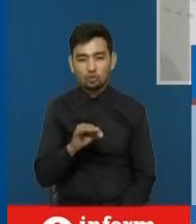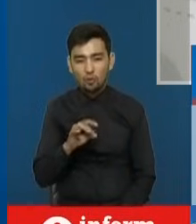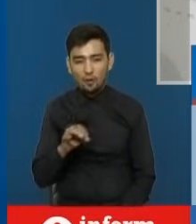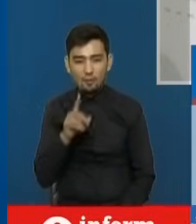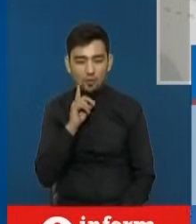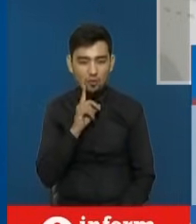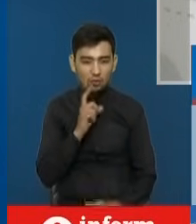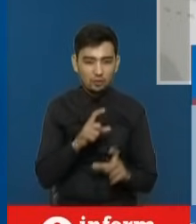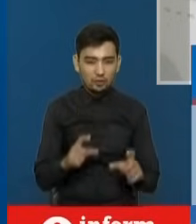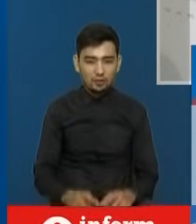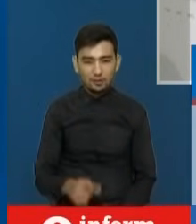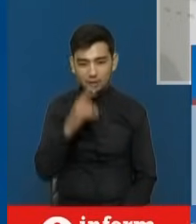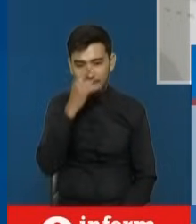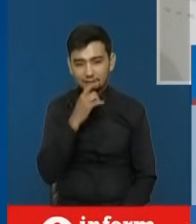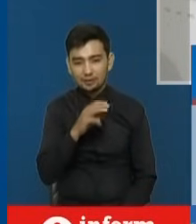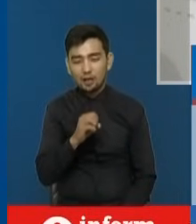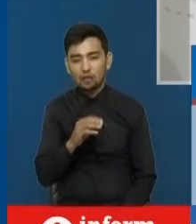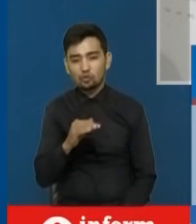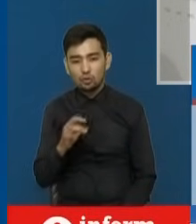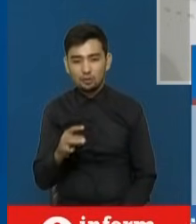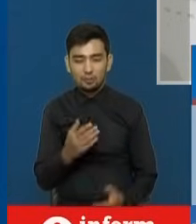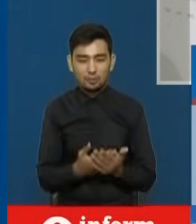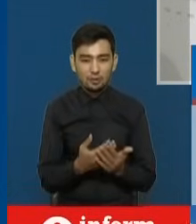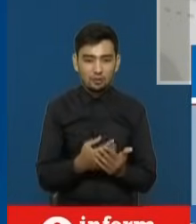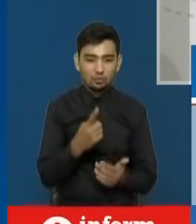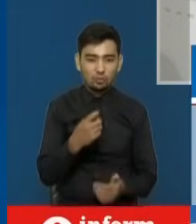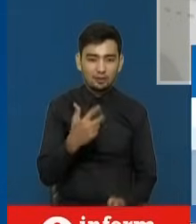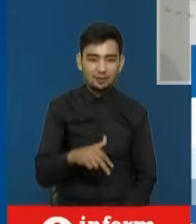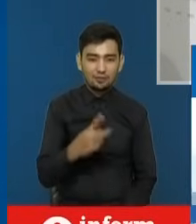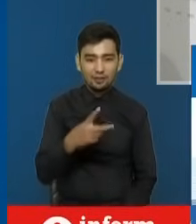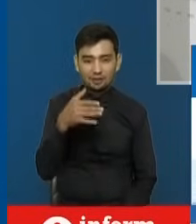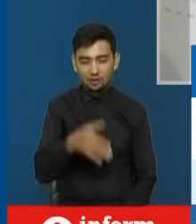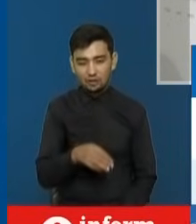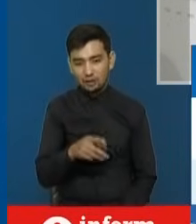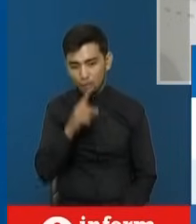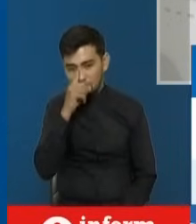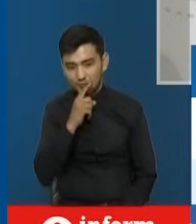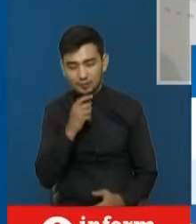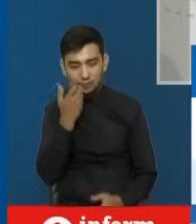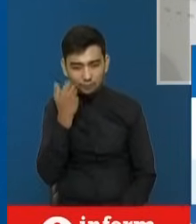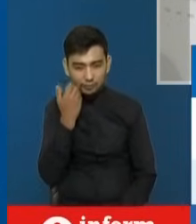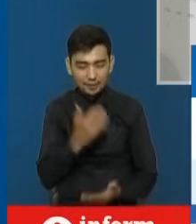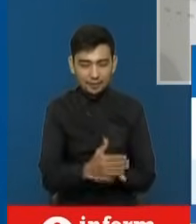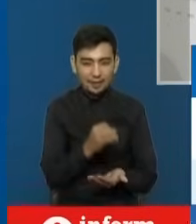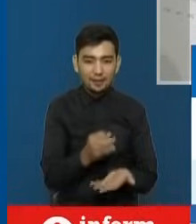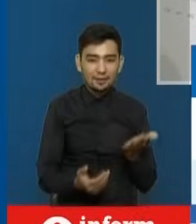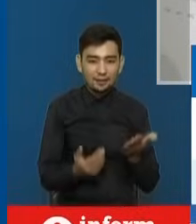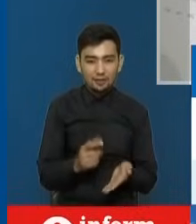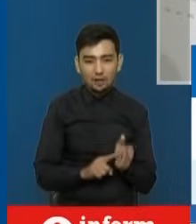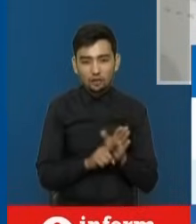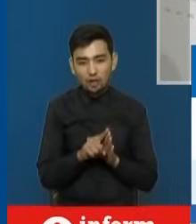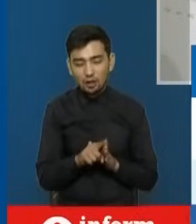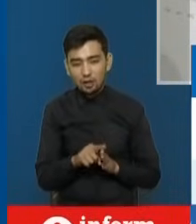специалистов. Казахстанские стажеры зарабатывают в среднем 132 тысячи тенге в месяц. А если уже говорить о